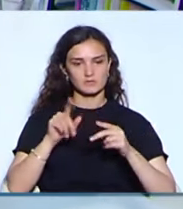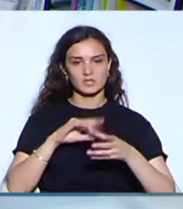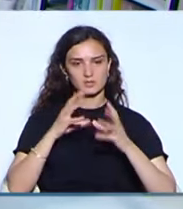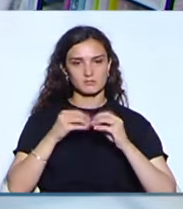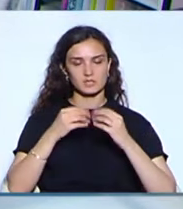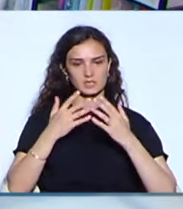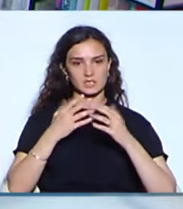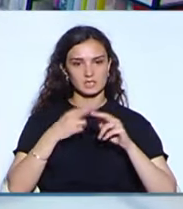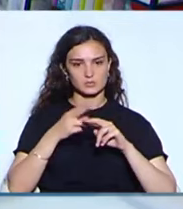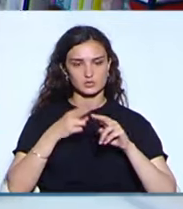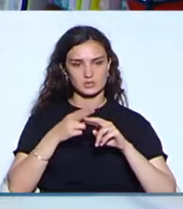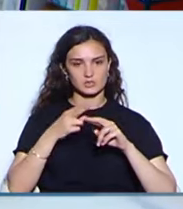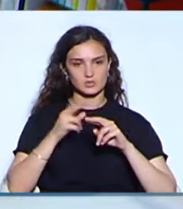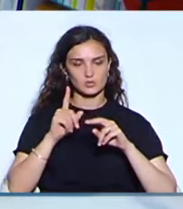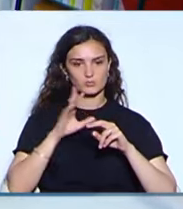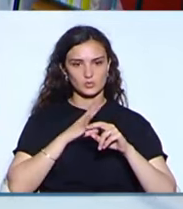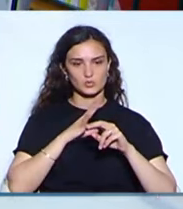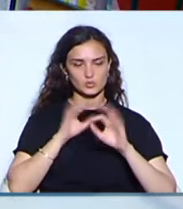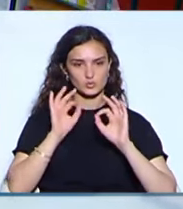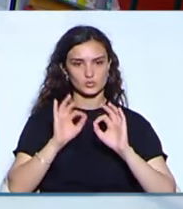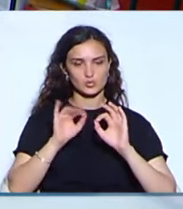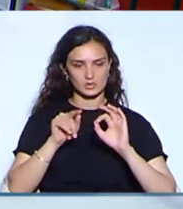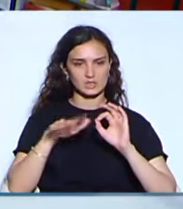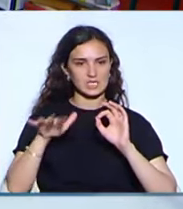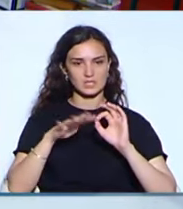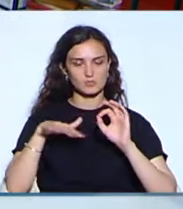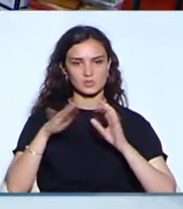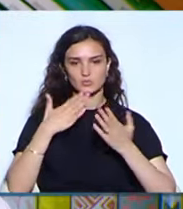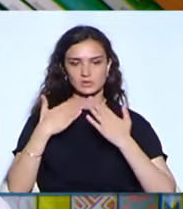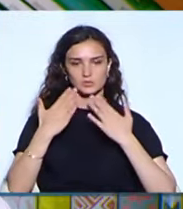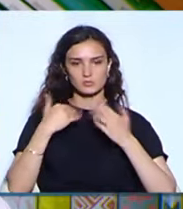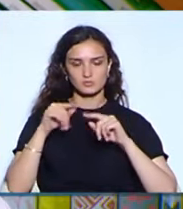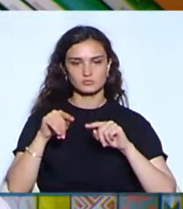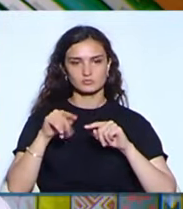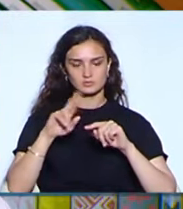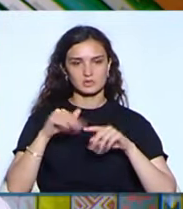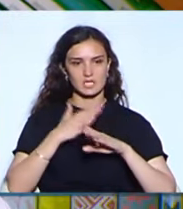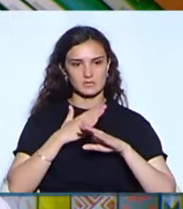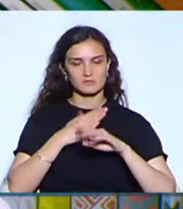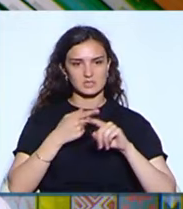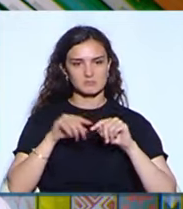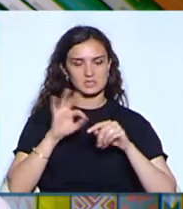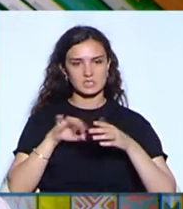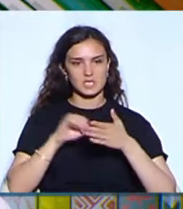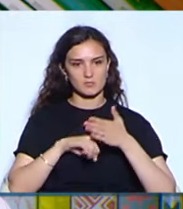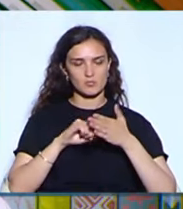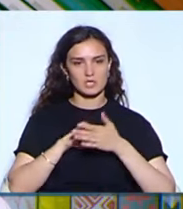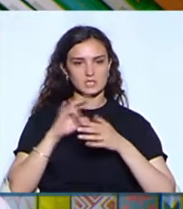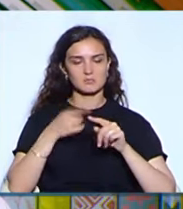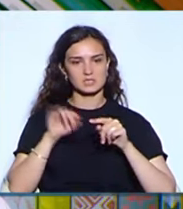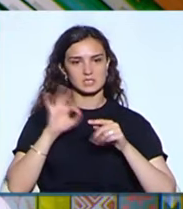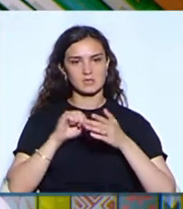ყველაფერი ხელს დღის მანძილზე, რომ იყოს ადეკვატური გარემოსთან ურთიერთობაში. აქვს, ვთქვათ, ამის გამო, ან ვთქვათ,